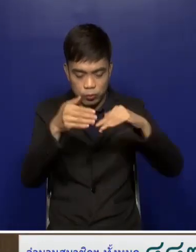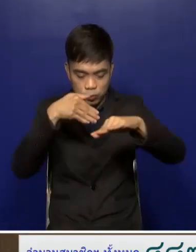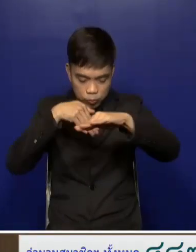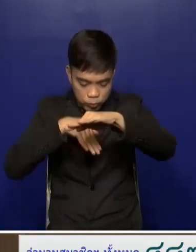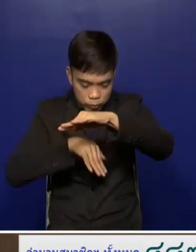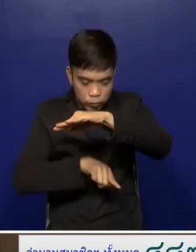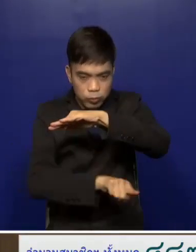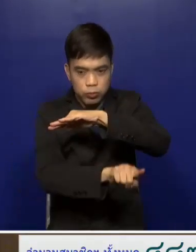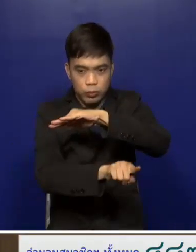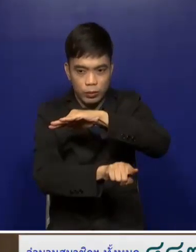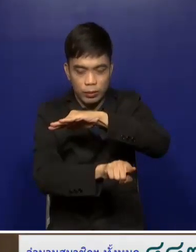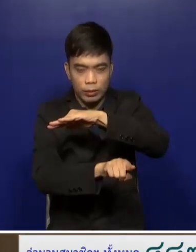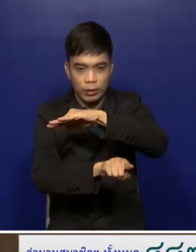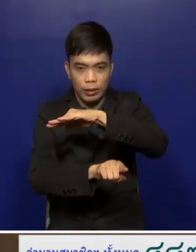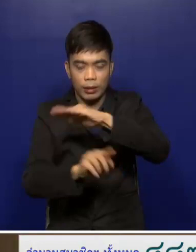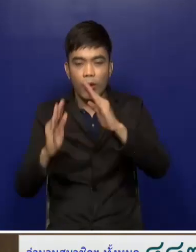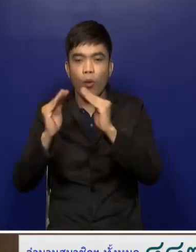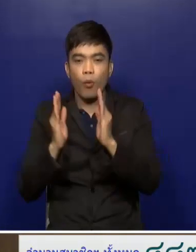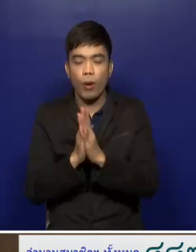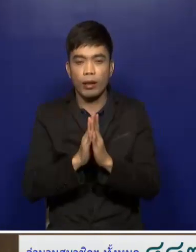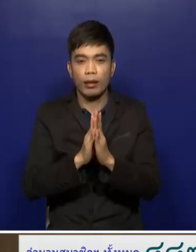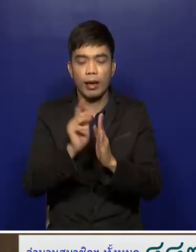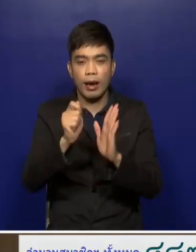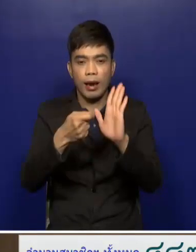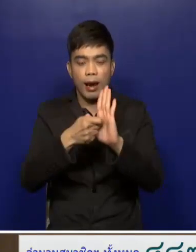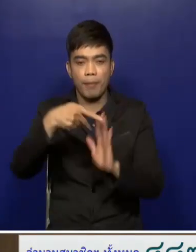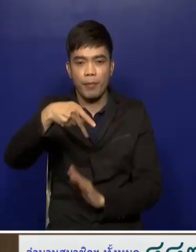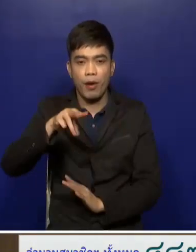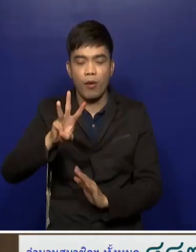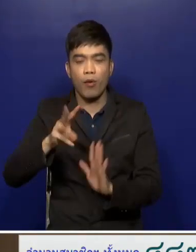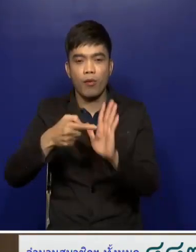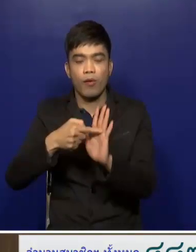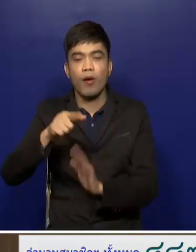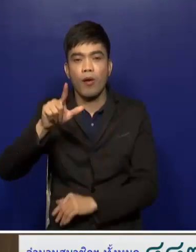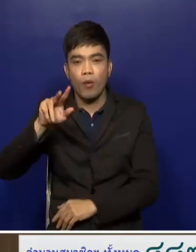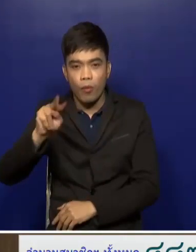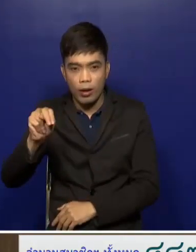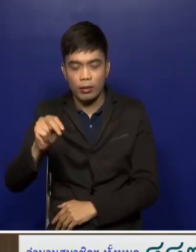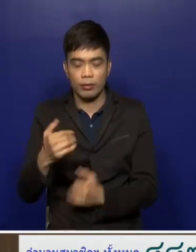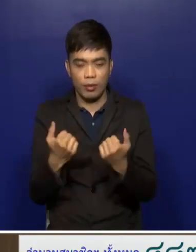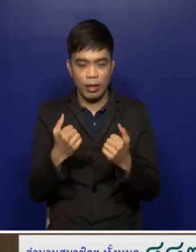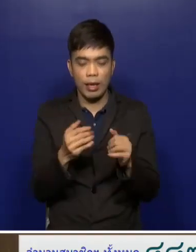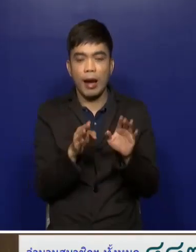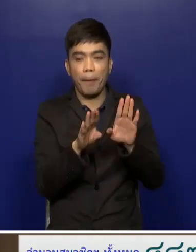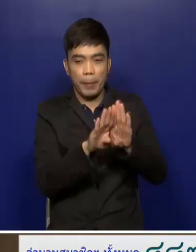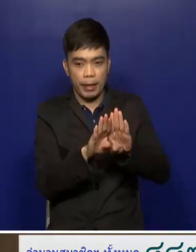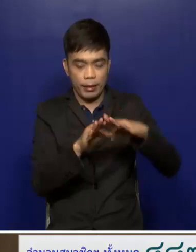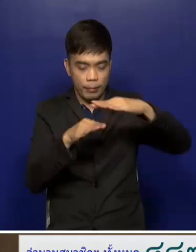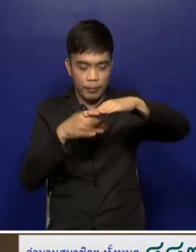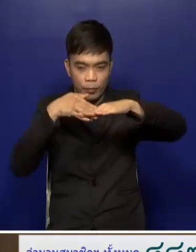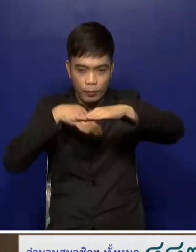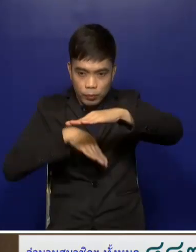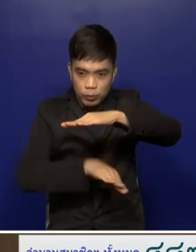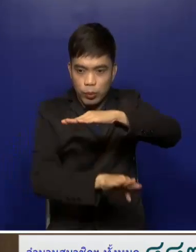พวันกรมทางหลวงได้ทำการปิดกั้นเส้นทางการจราจรดังกล่าวตั้งแต่วันที่